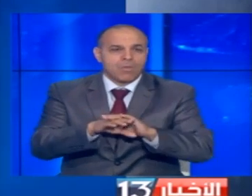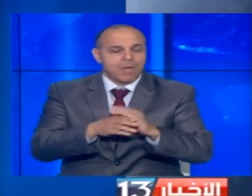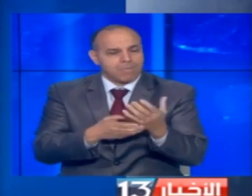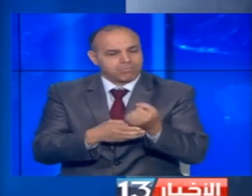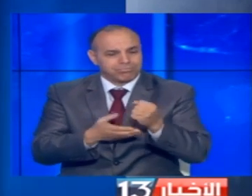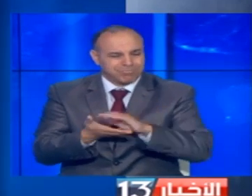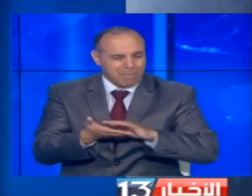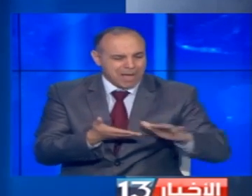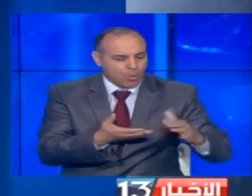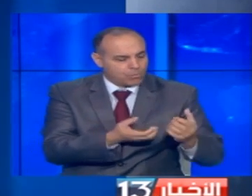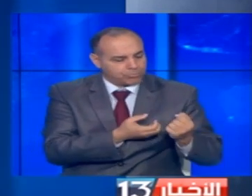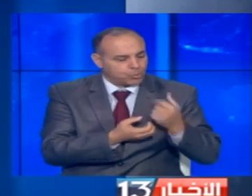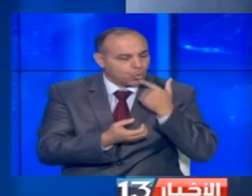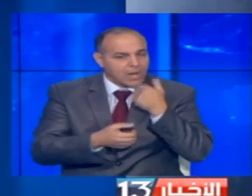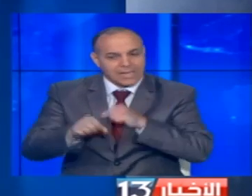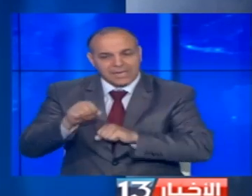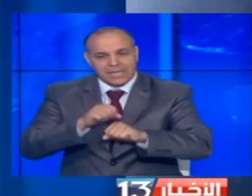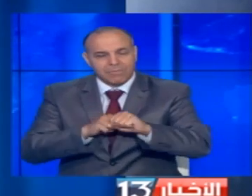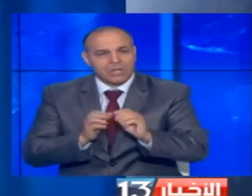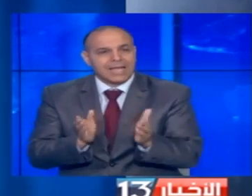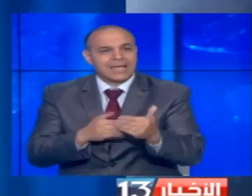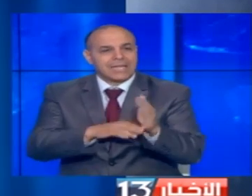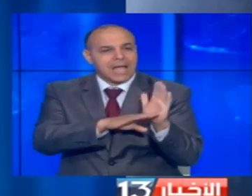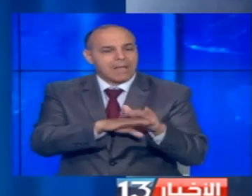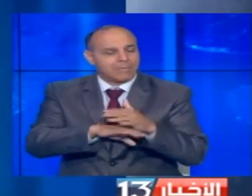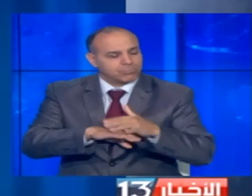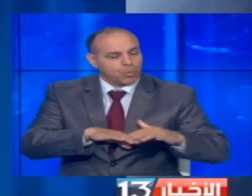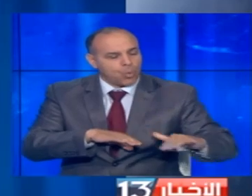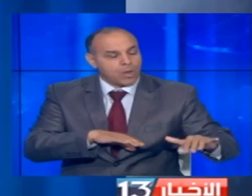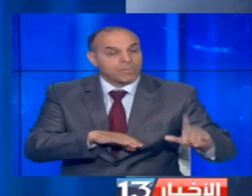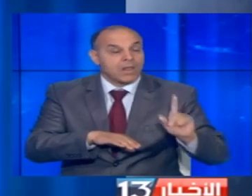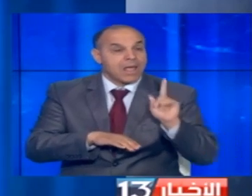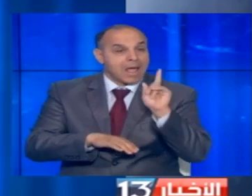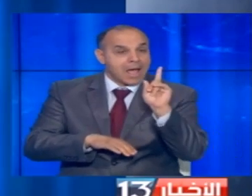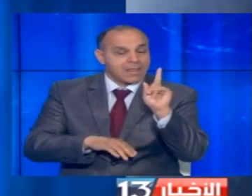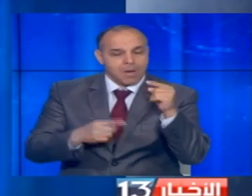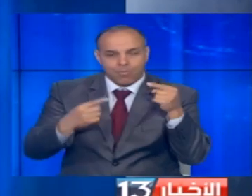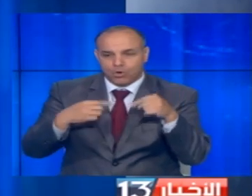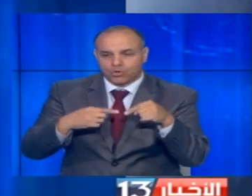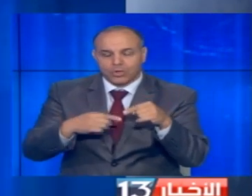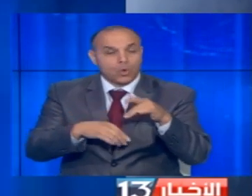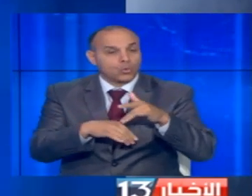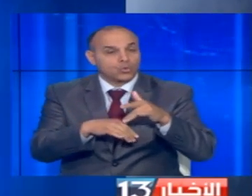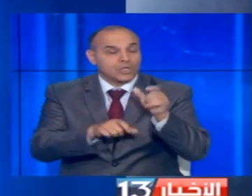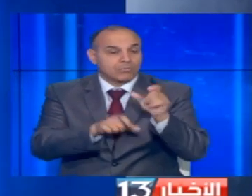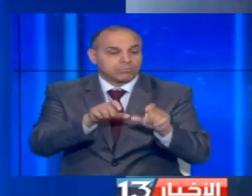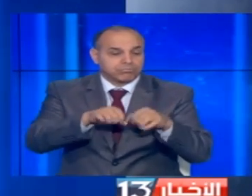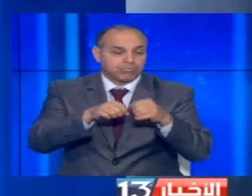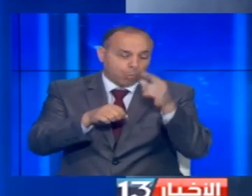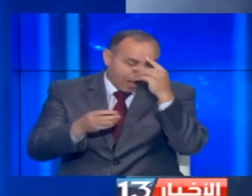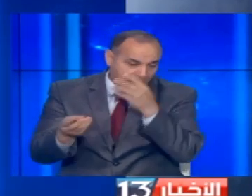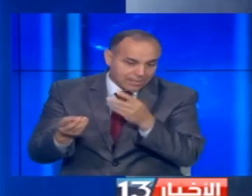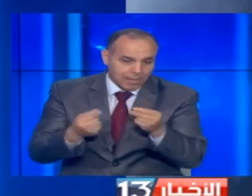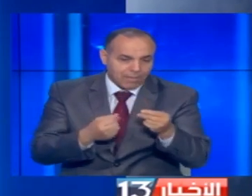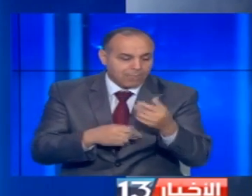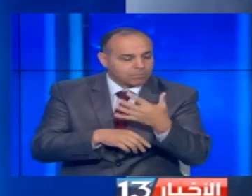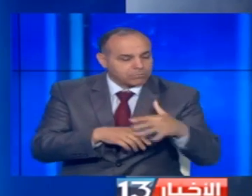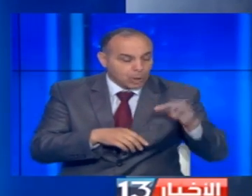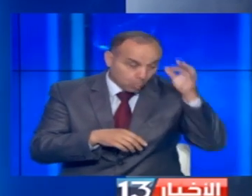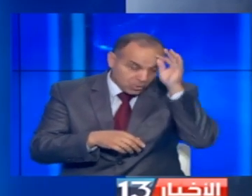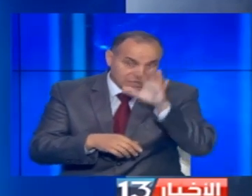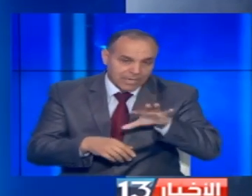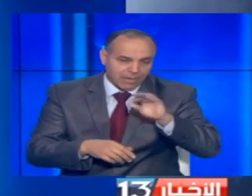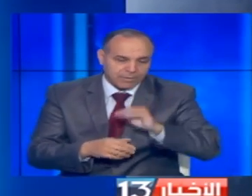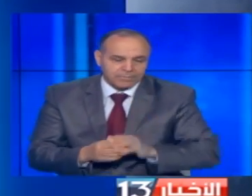البحري العمومي التي تنظمها وكاله حمايه الشريط الساحلي في مواجهه التهديدات البشريه والطبيعيه للسواحل